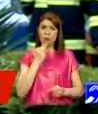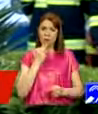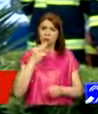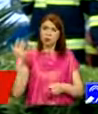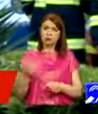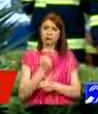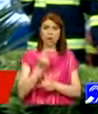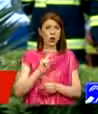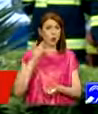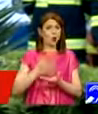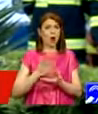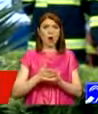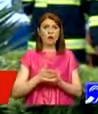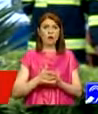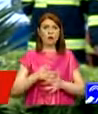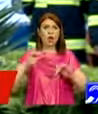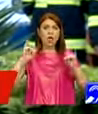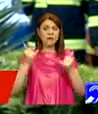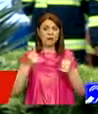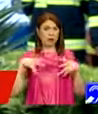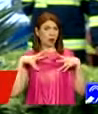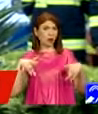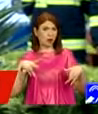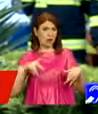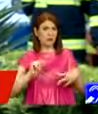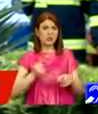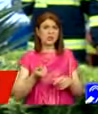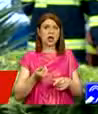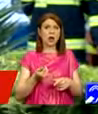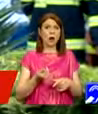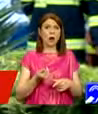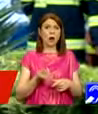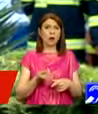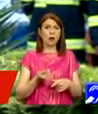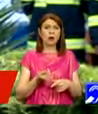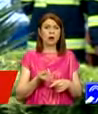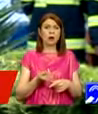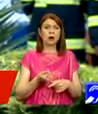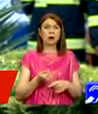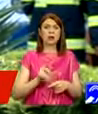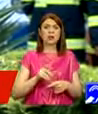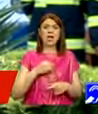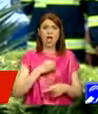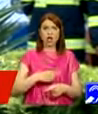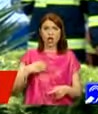scopul. Nu au fost înregistrate evenimente deosebite sau cu impact în planul ordinii și siguranței